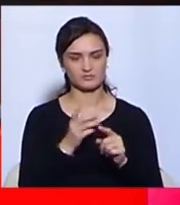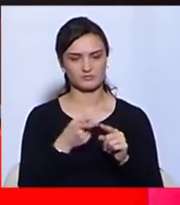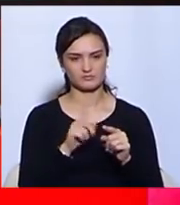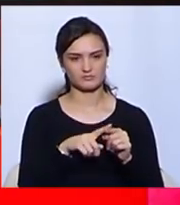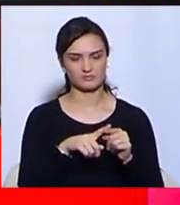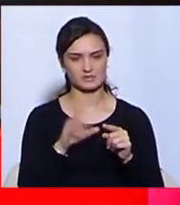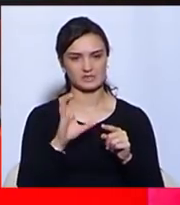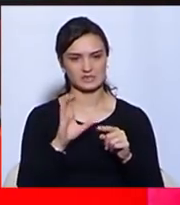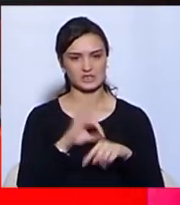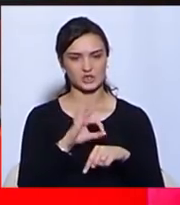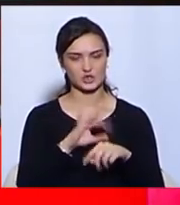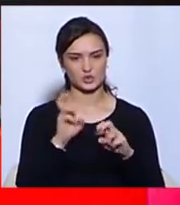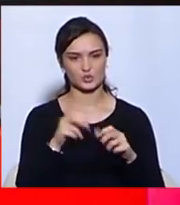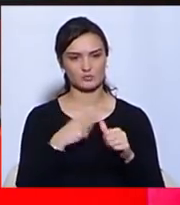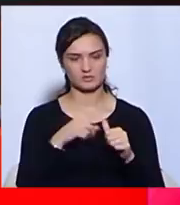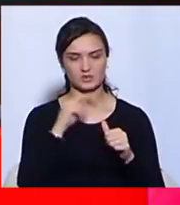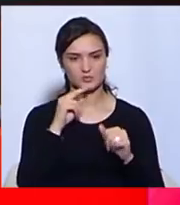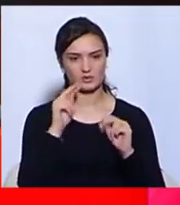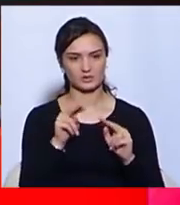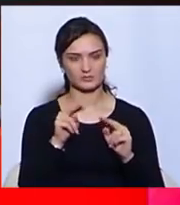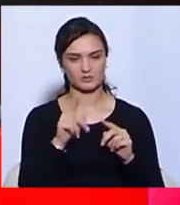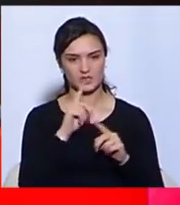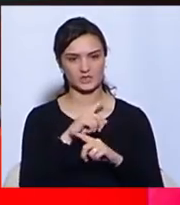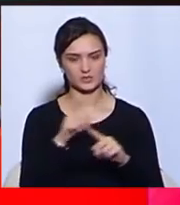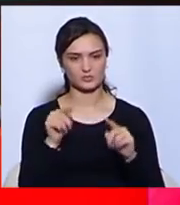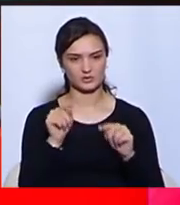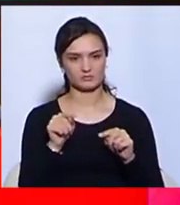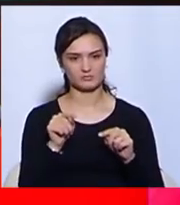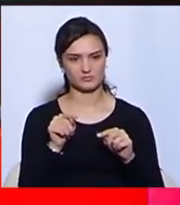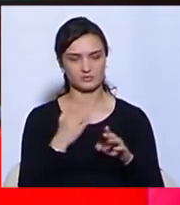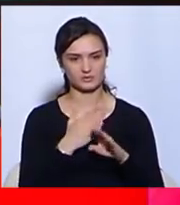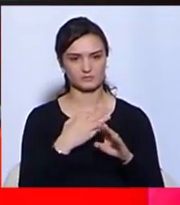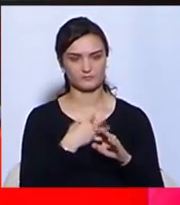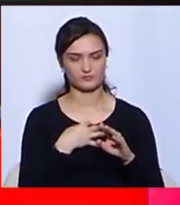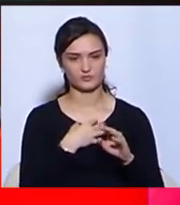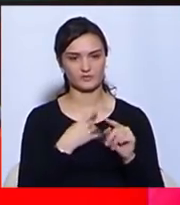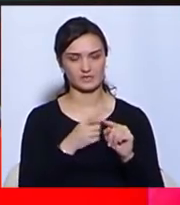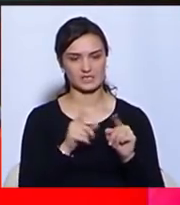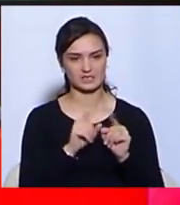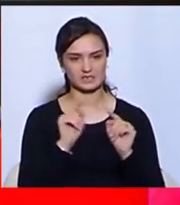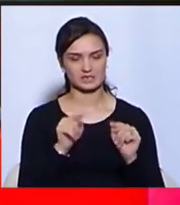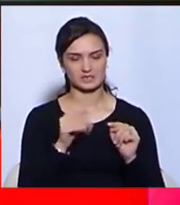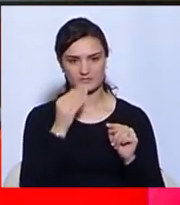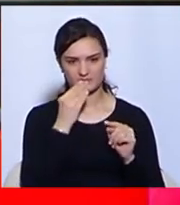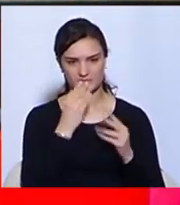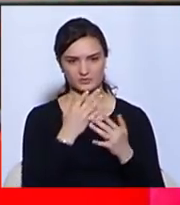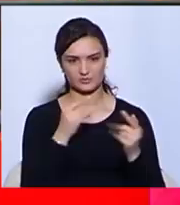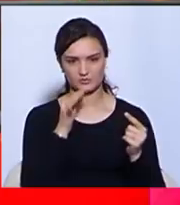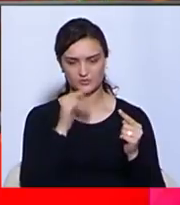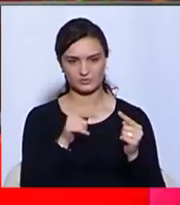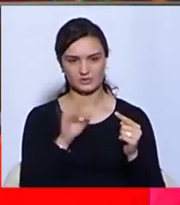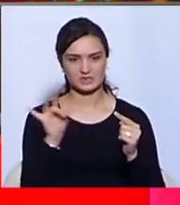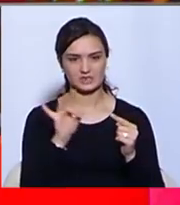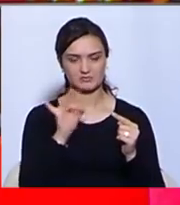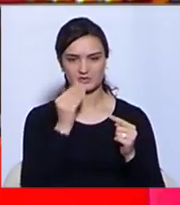მენჯის სინდრომი, რომელიც არის ხოლმე საყურადღებო, განსაკუთრებით აქტუალური ხდება აი ასეთი ტიპის კვების დროს.